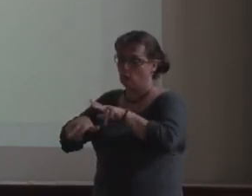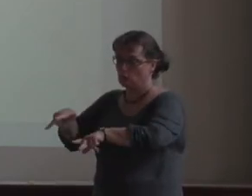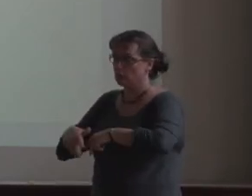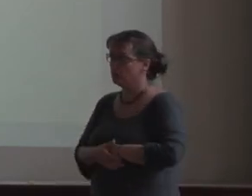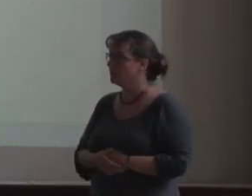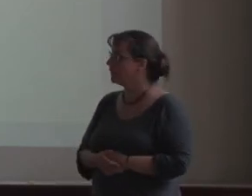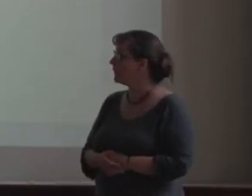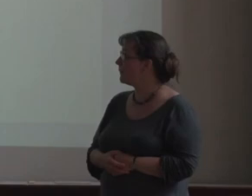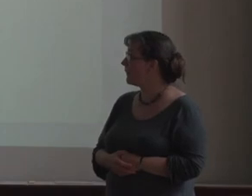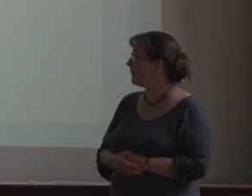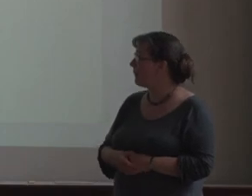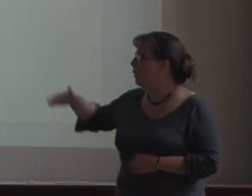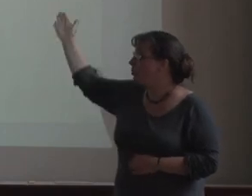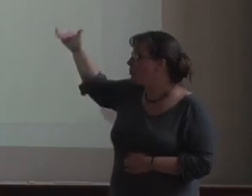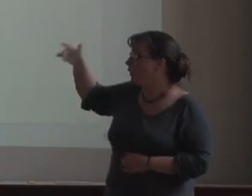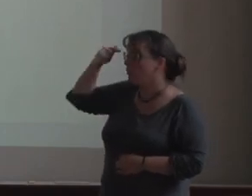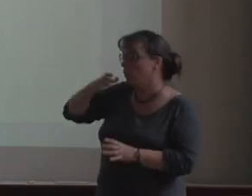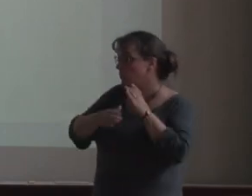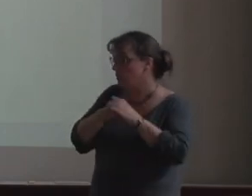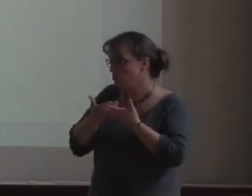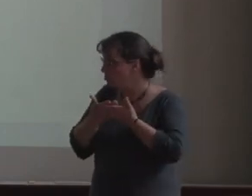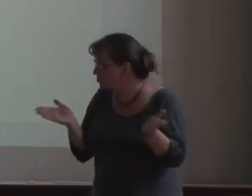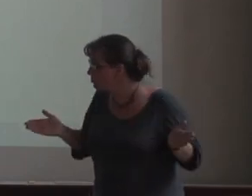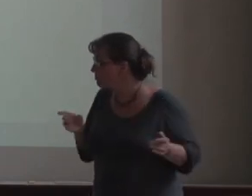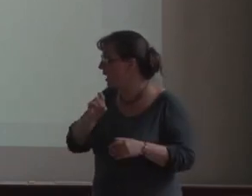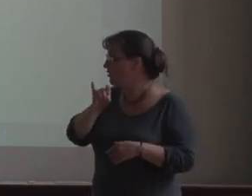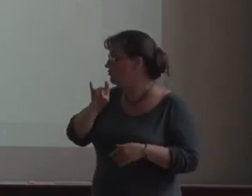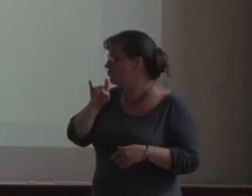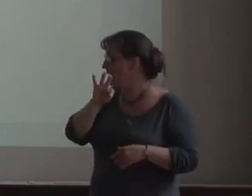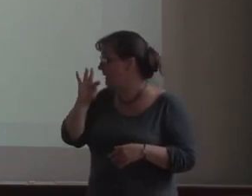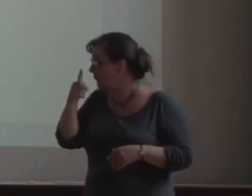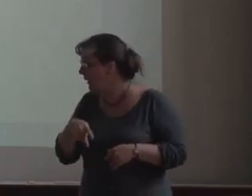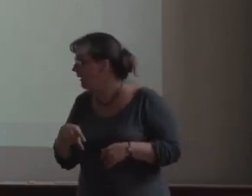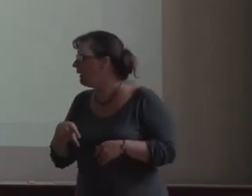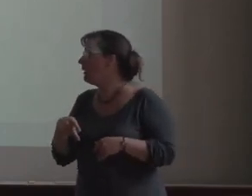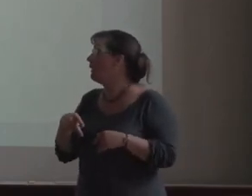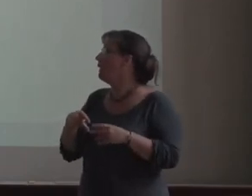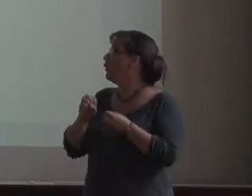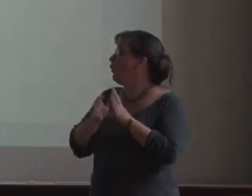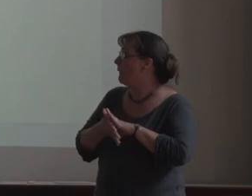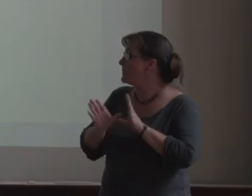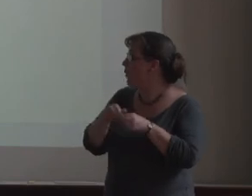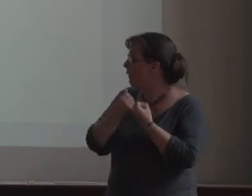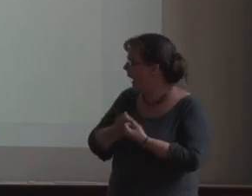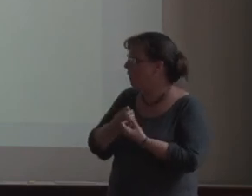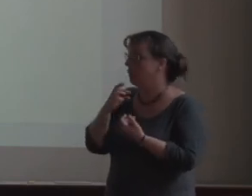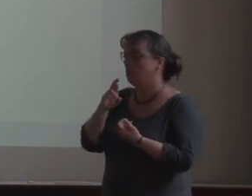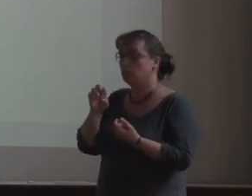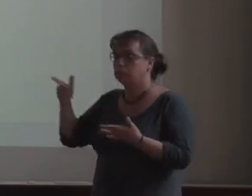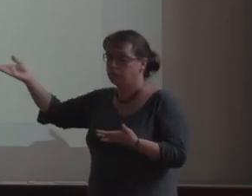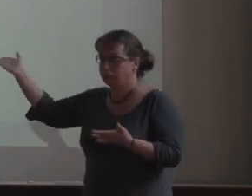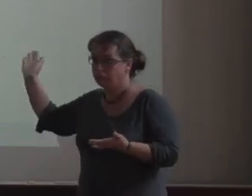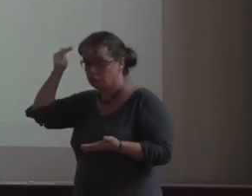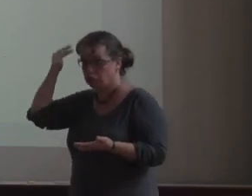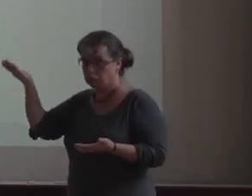communication aussi, des choses très classiques, du HTTP, WebSocket, Redis, rien qu'on ne connaît pas